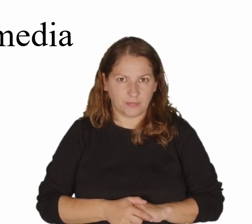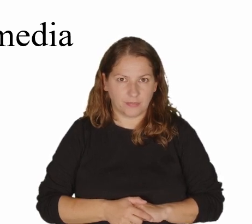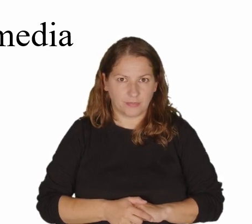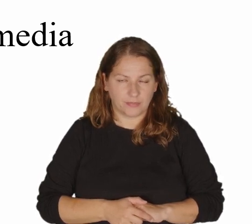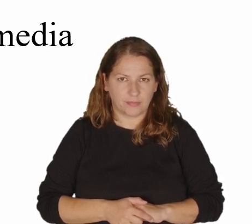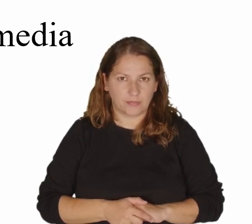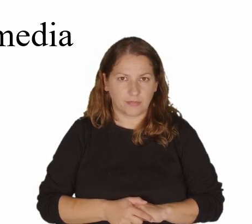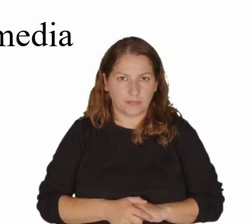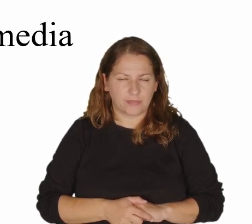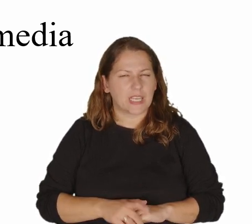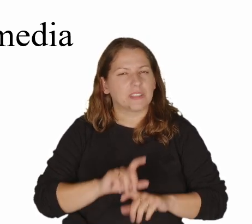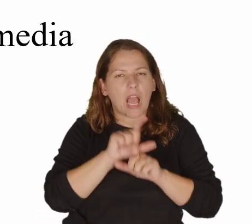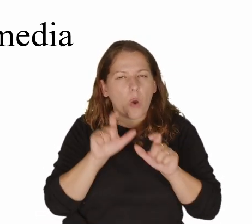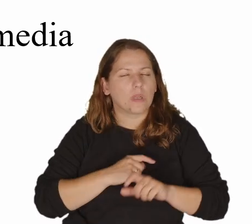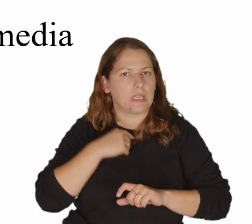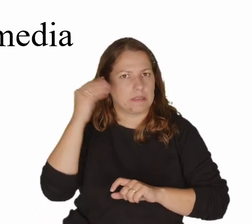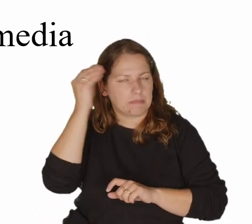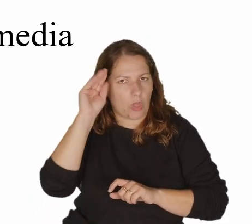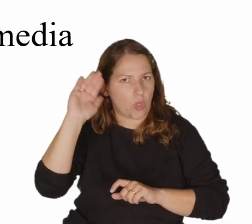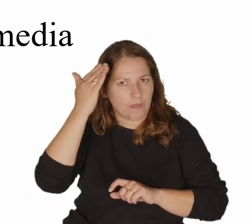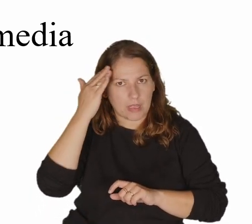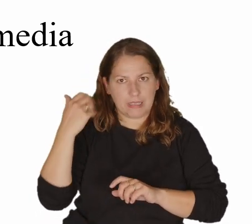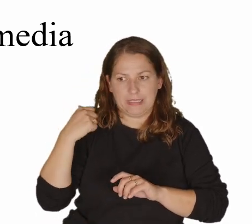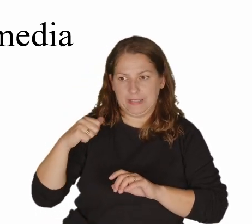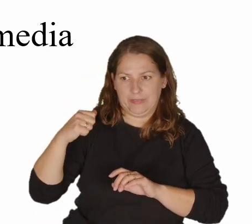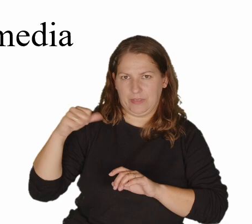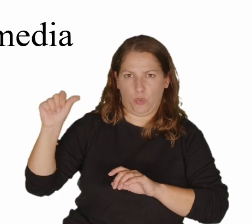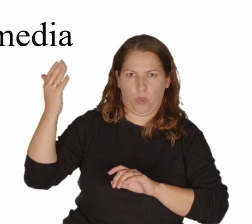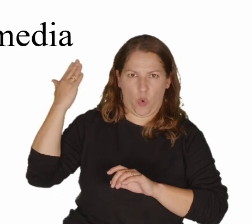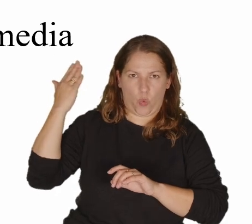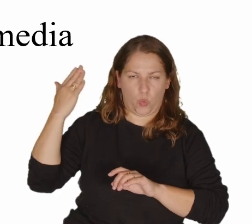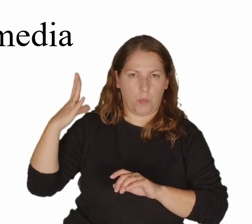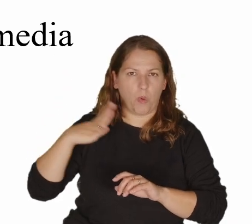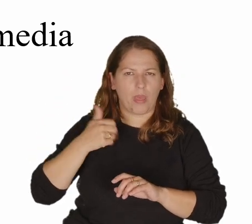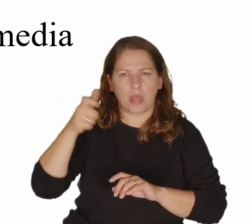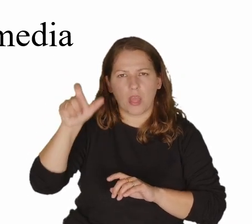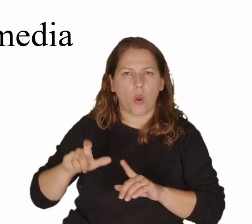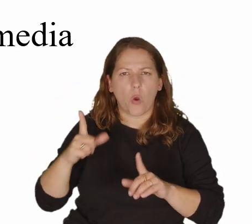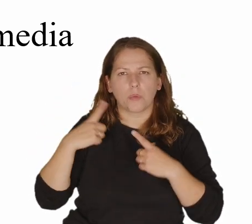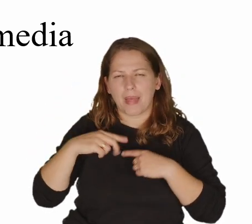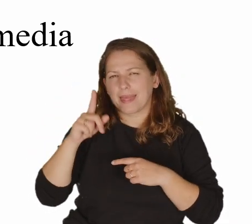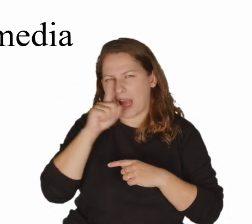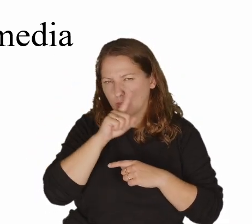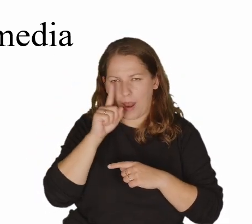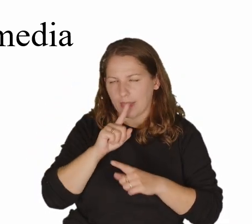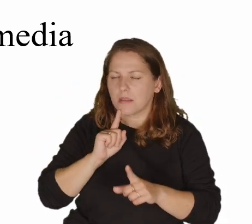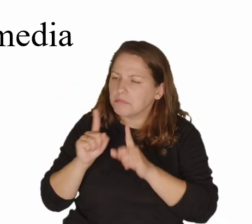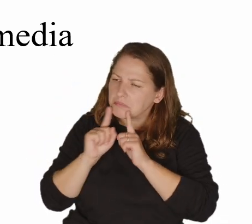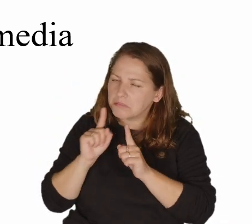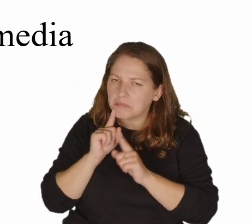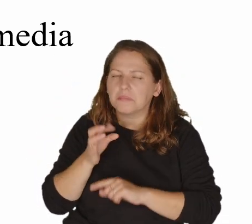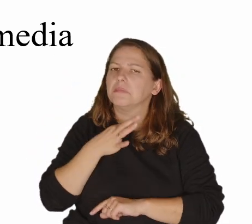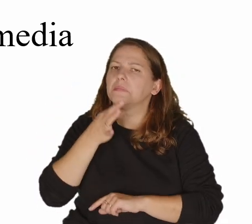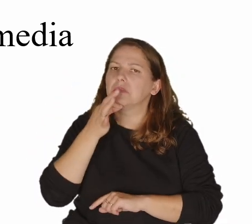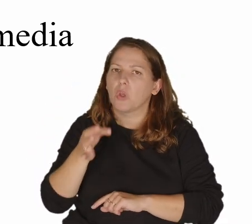Ale dowiaduję się cały czas. Na przykład w zeszłym tygodniu odbywałem rozmowę z jedną osobą nastoletnią. No i zadałem